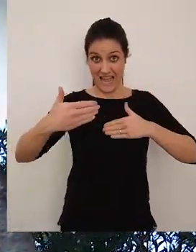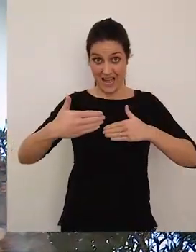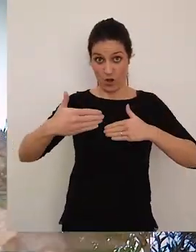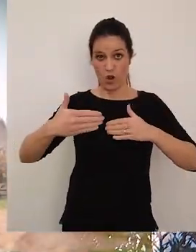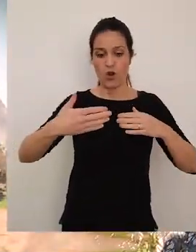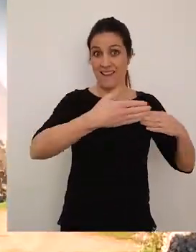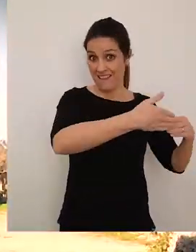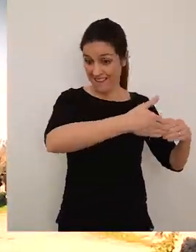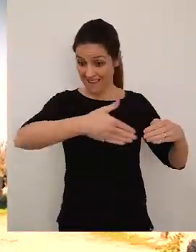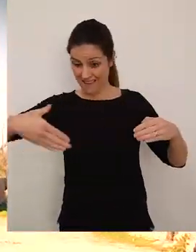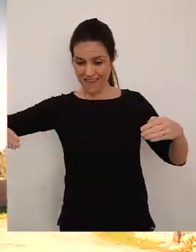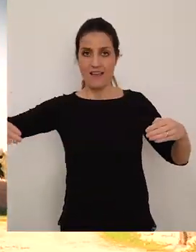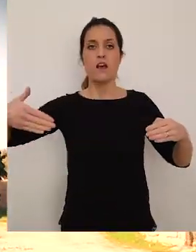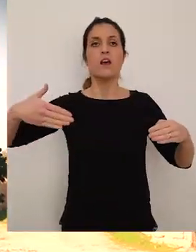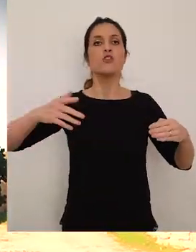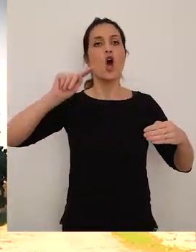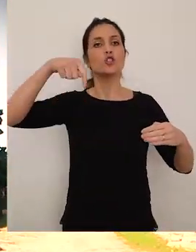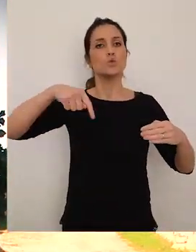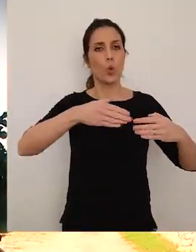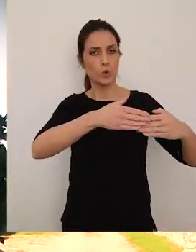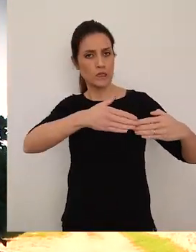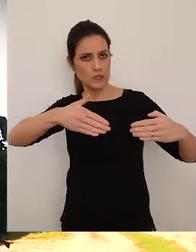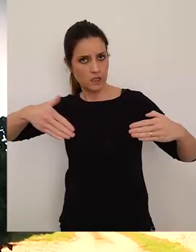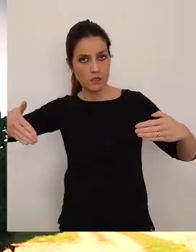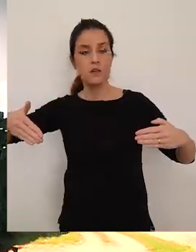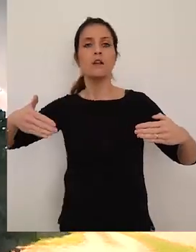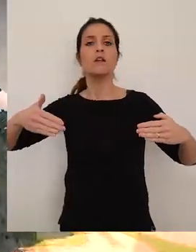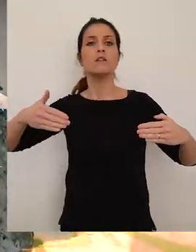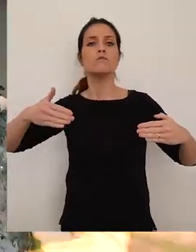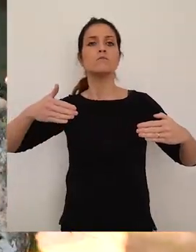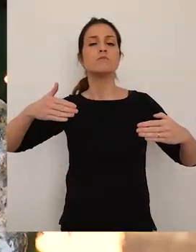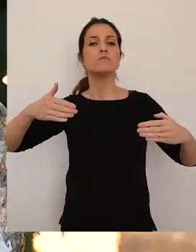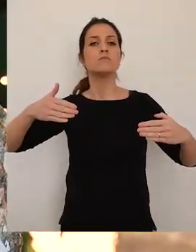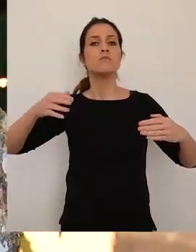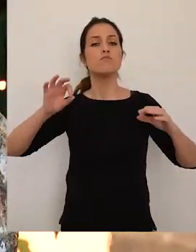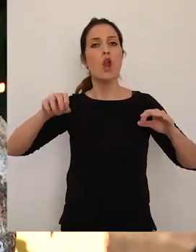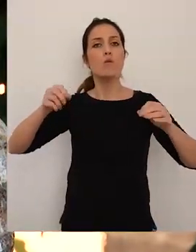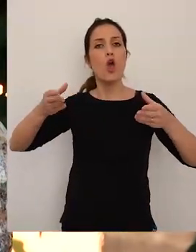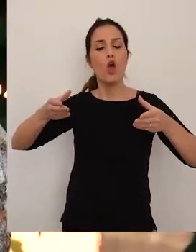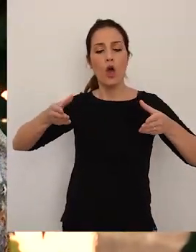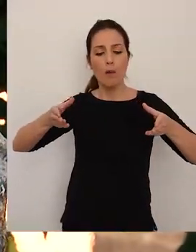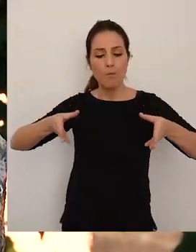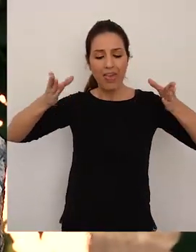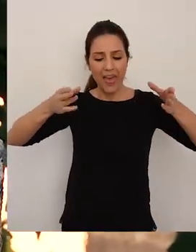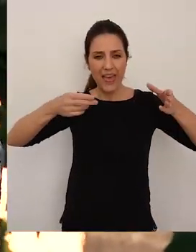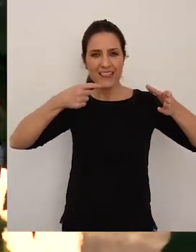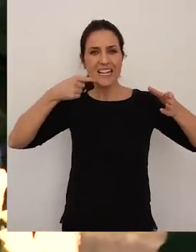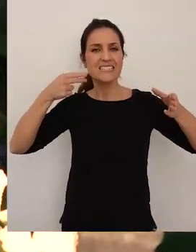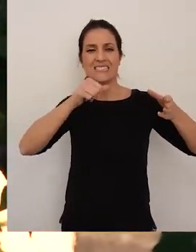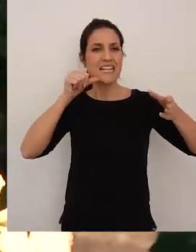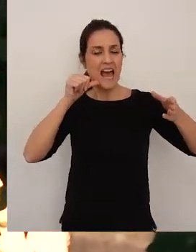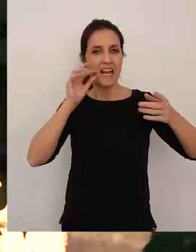in direzione nord-sud, avallando la teoria secondo cui un tempo i megaliti venivano utilizzati anche come delle